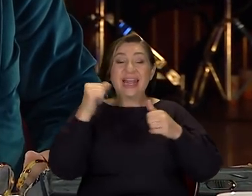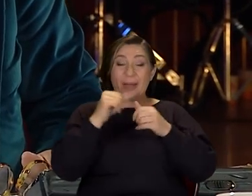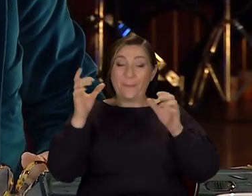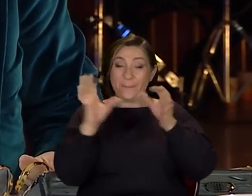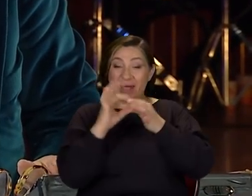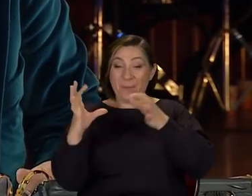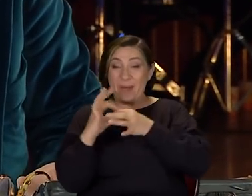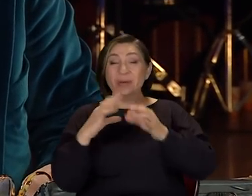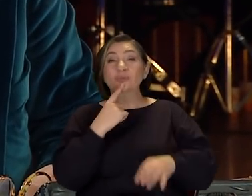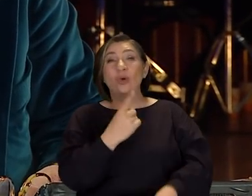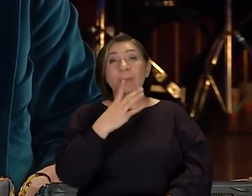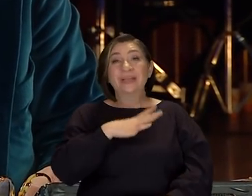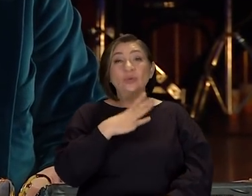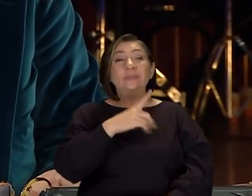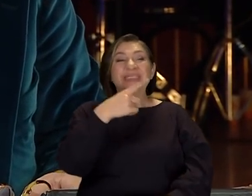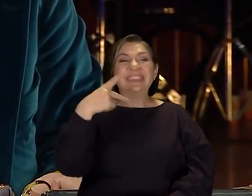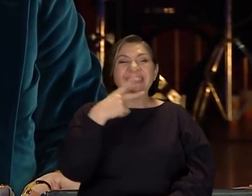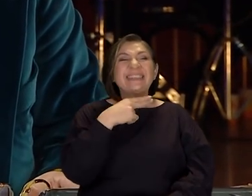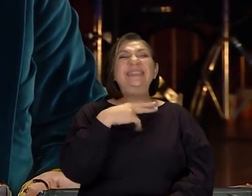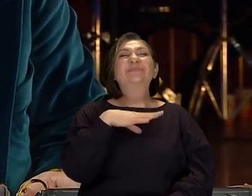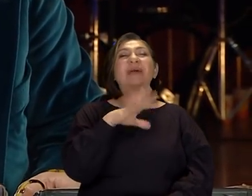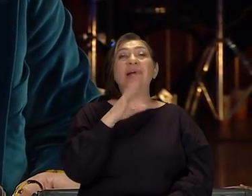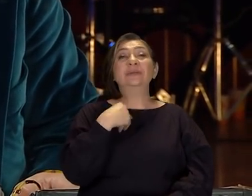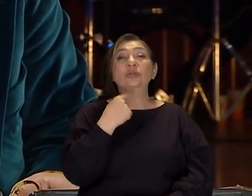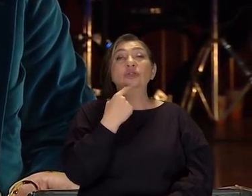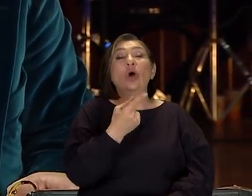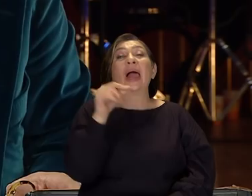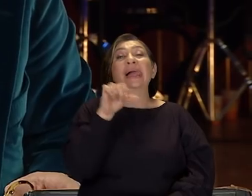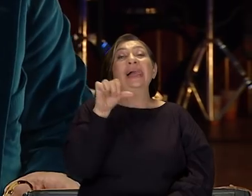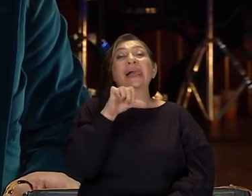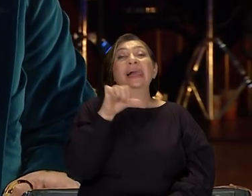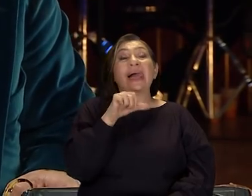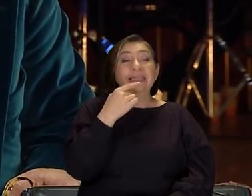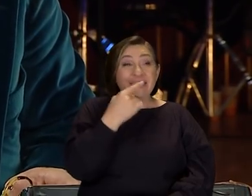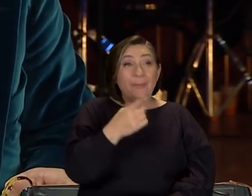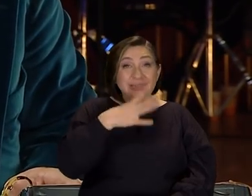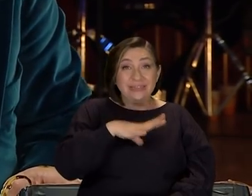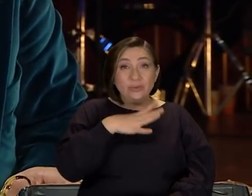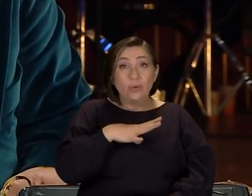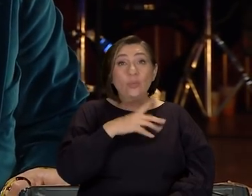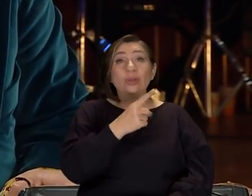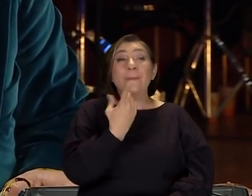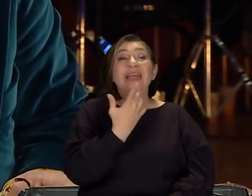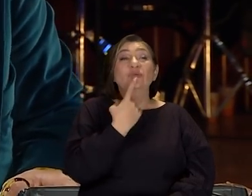getirerek söylemek istiyorum. Bunu söyleyemiyorum demek istiyorum. Bunu